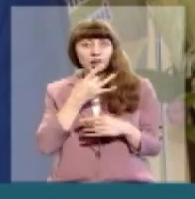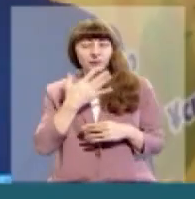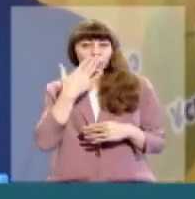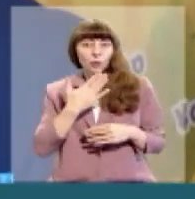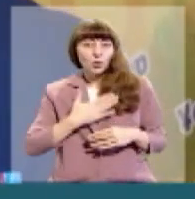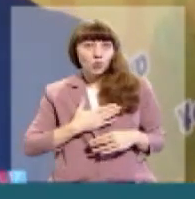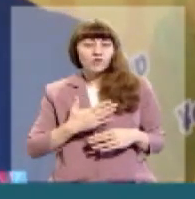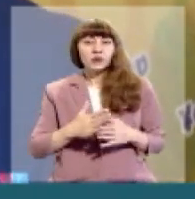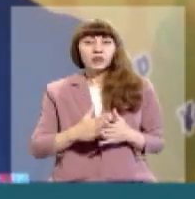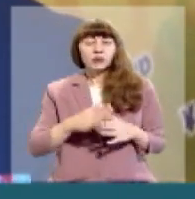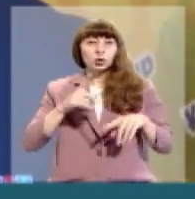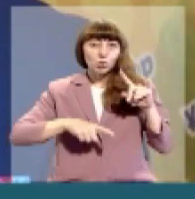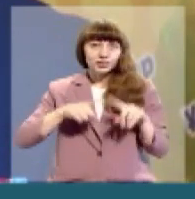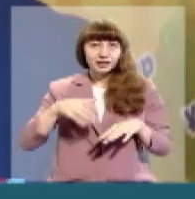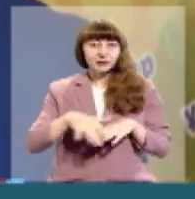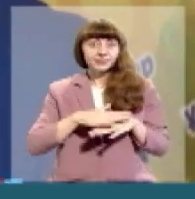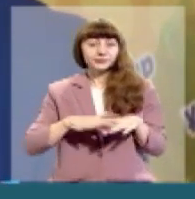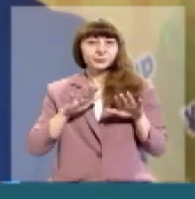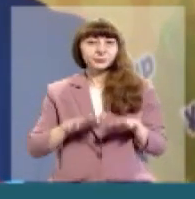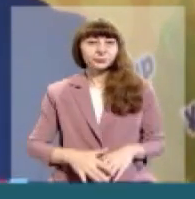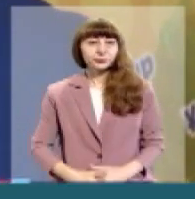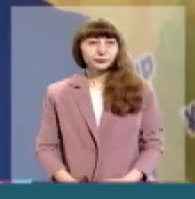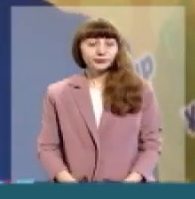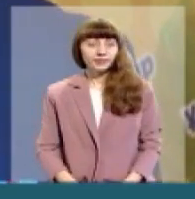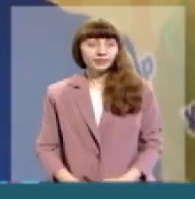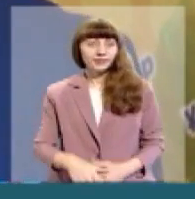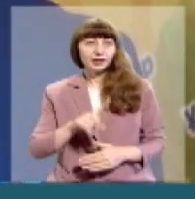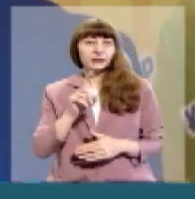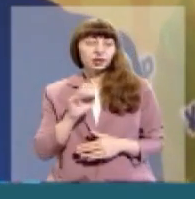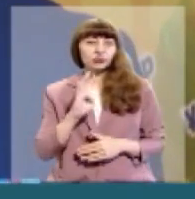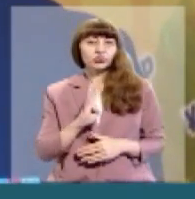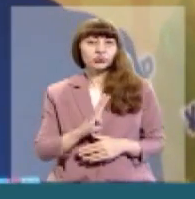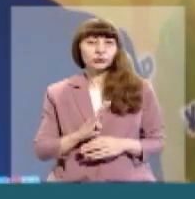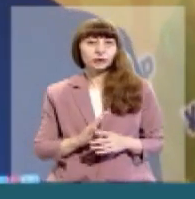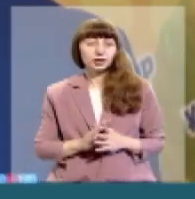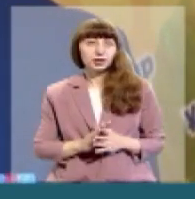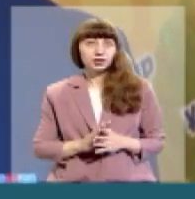нәтижесі. Облыс бойынша біздің Қостанай қаласы 1-ші орында тұр.